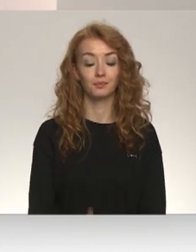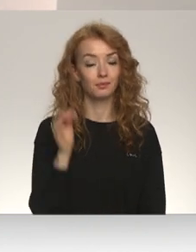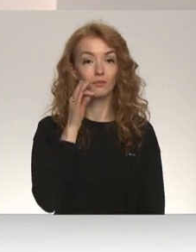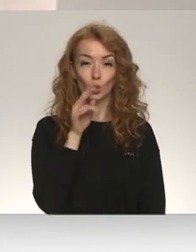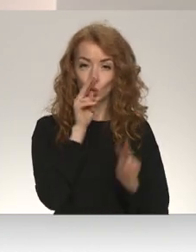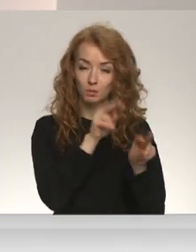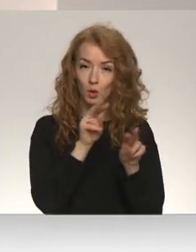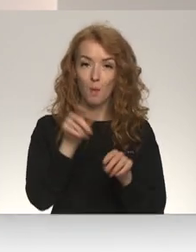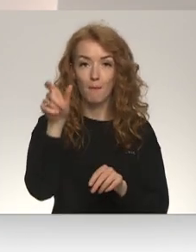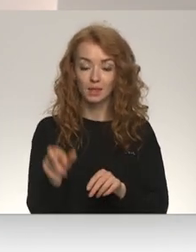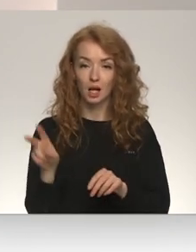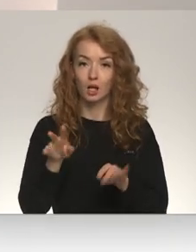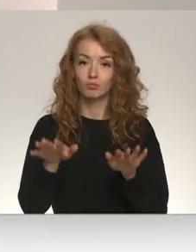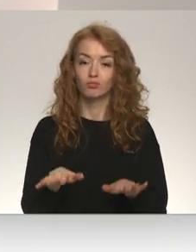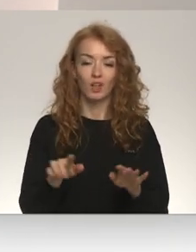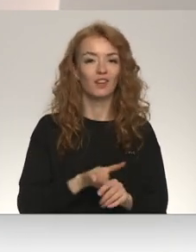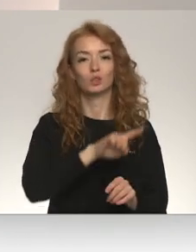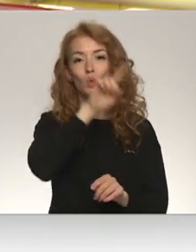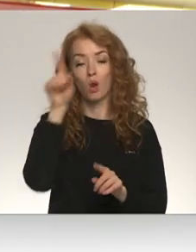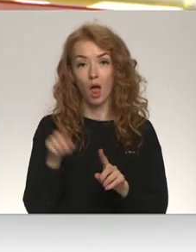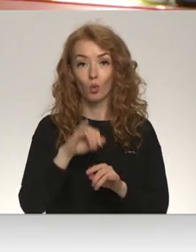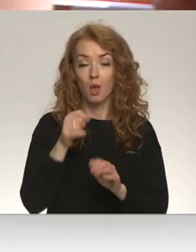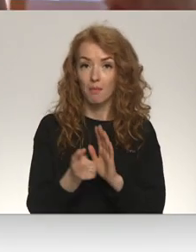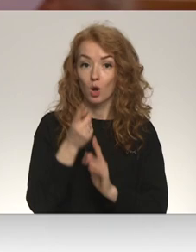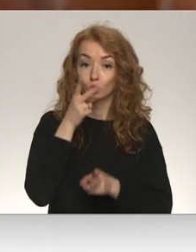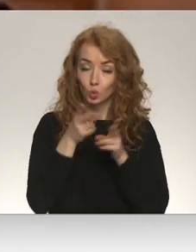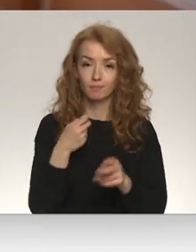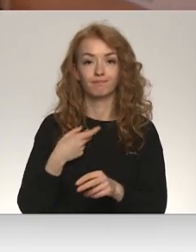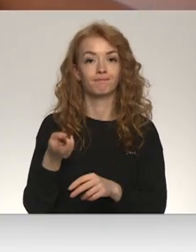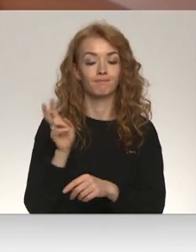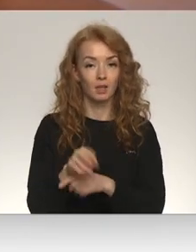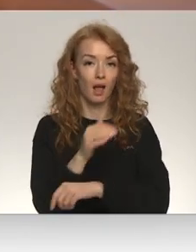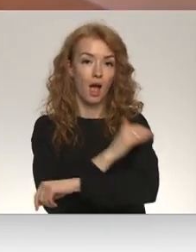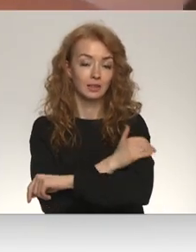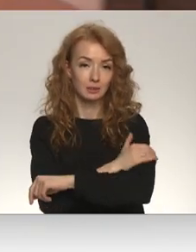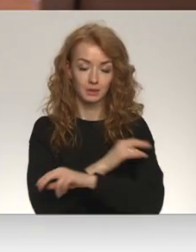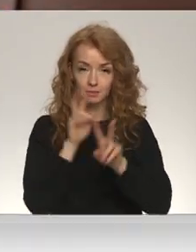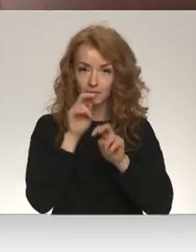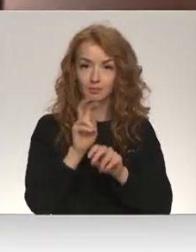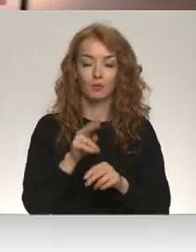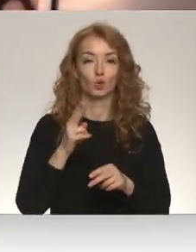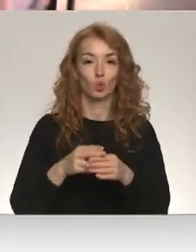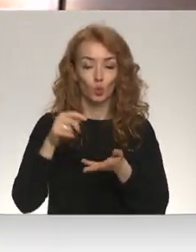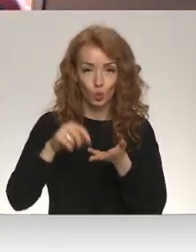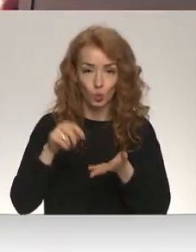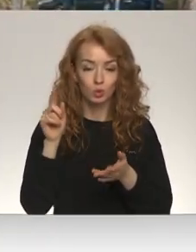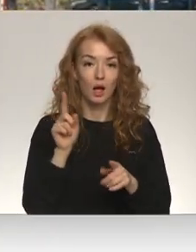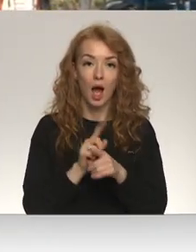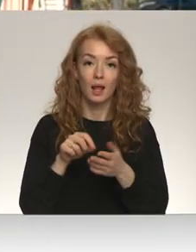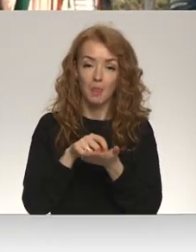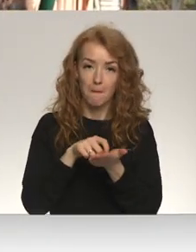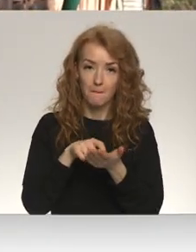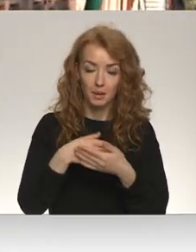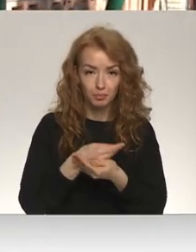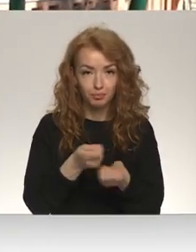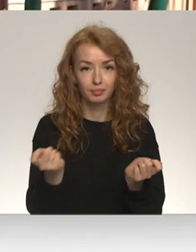Uzmanīt pacientus, kuri te atrodas visu laiku, ja ir sūdzības apraugu, asinsspiedienu mērām, cukuru, tabletes sadalām, tad